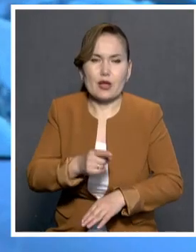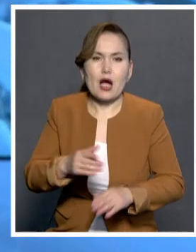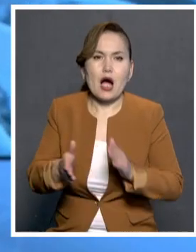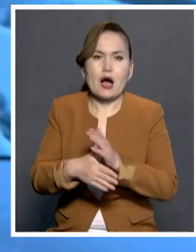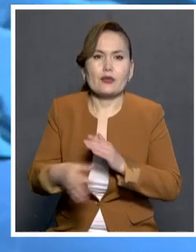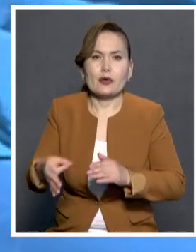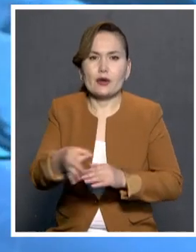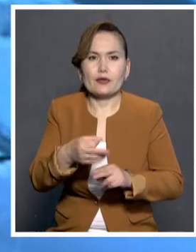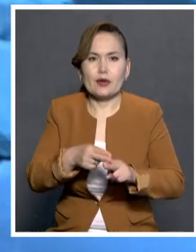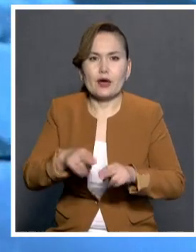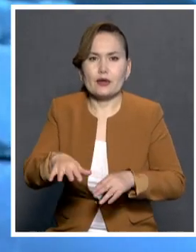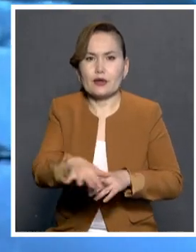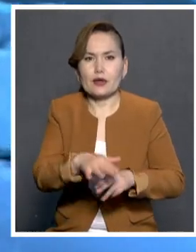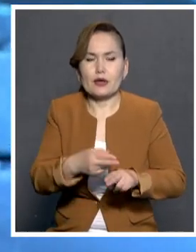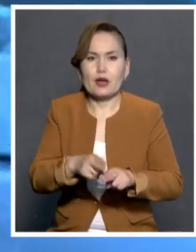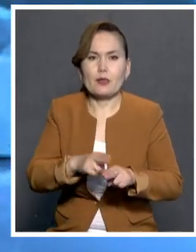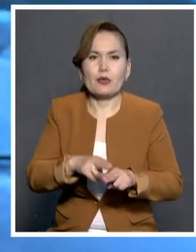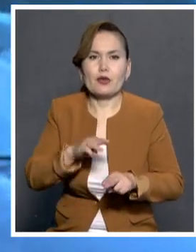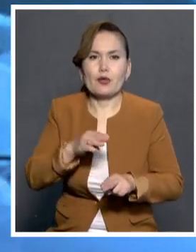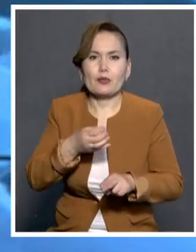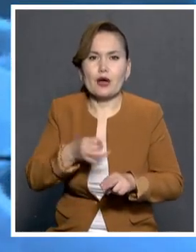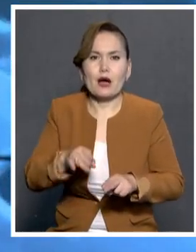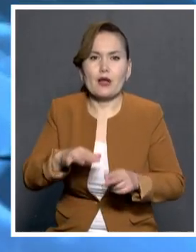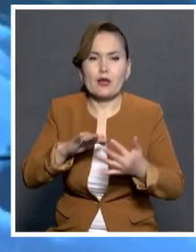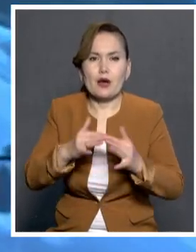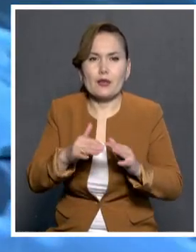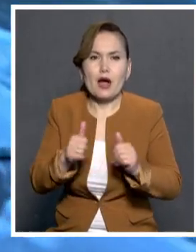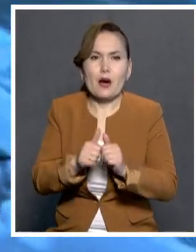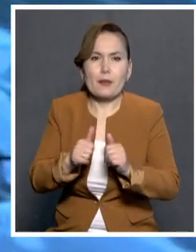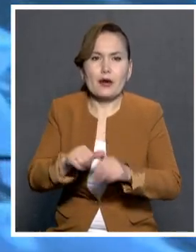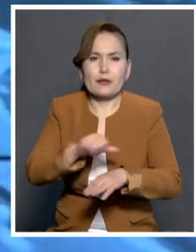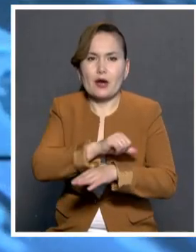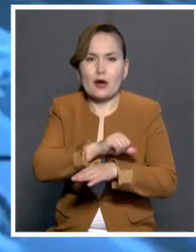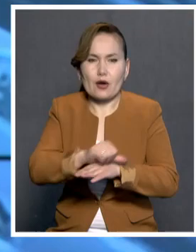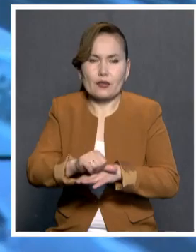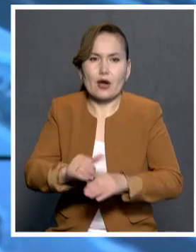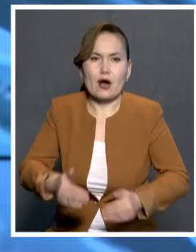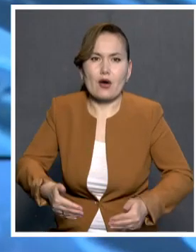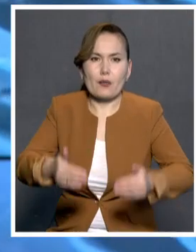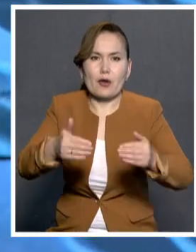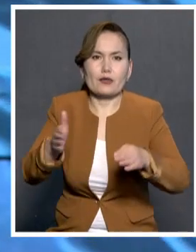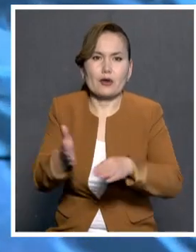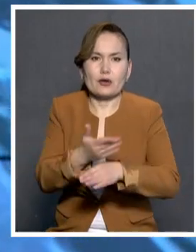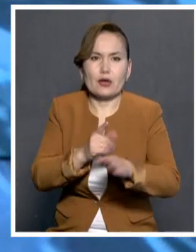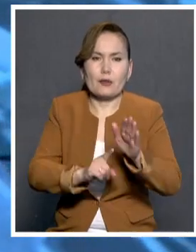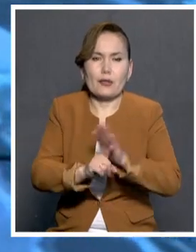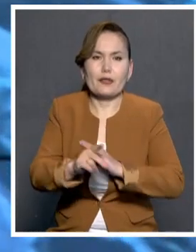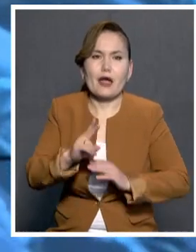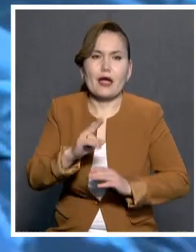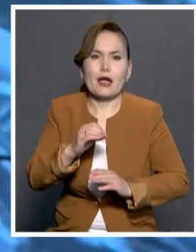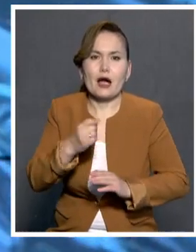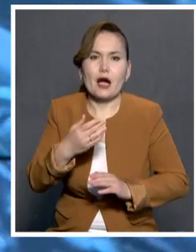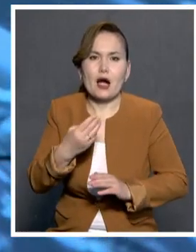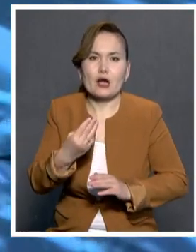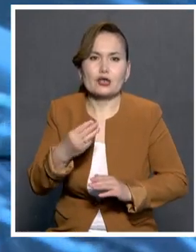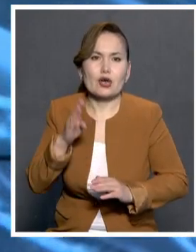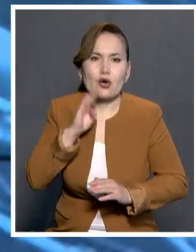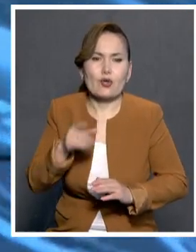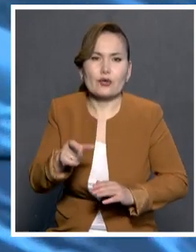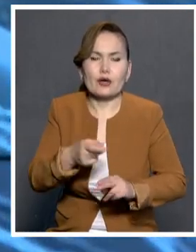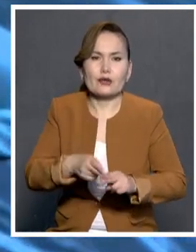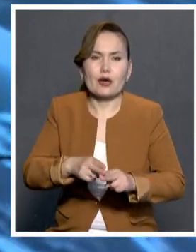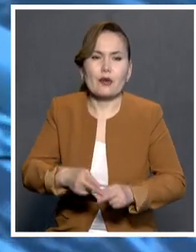Атырау облысының Құрманғазы ауданына қарасты Көптоғай ауылы маңына орнатылған шекара қоршаулары алынып тасталды. Қиғаш өзенін айналдыра